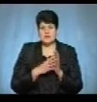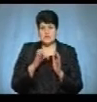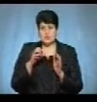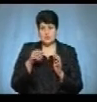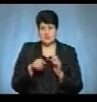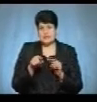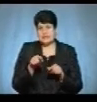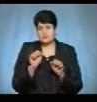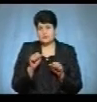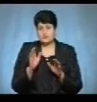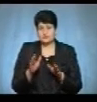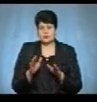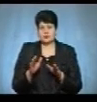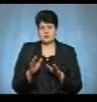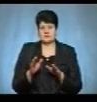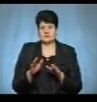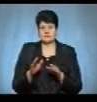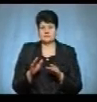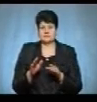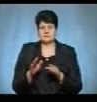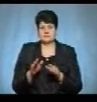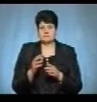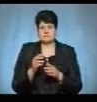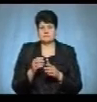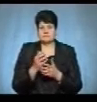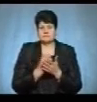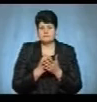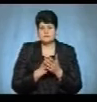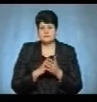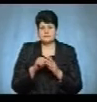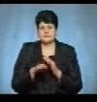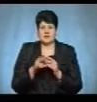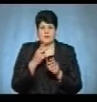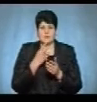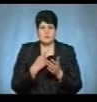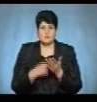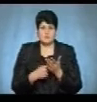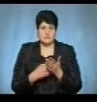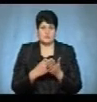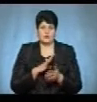бути якісь історичні артефакти, якісь свідчення перебування там людей.